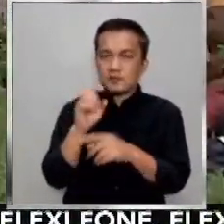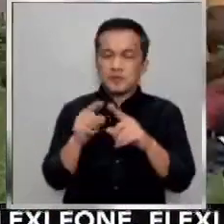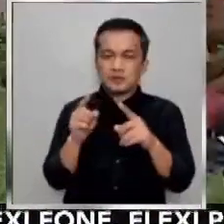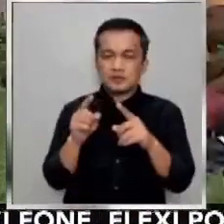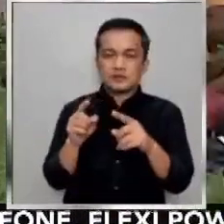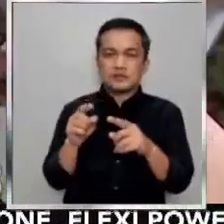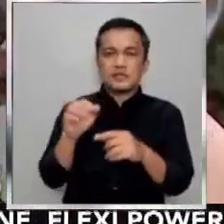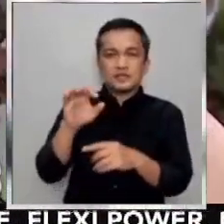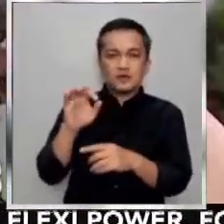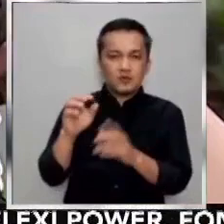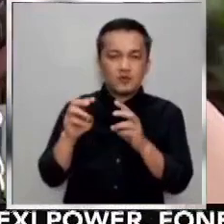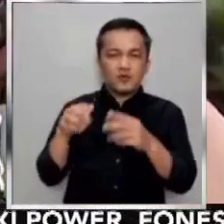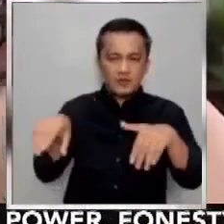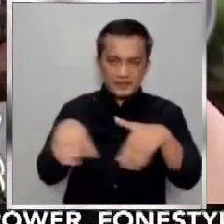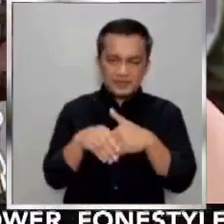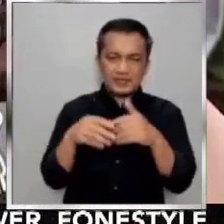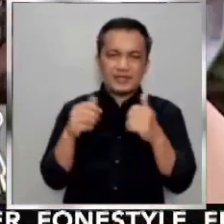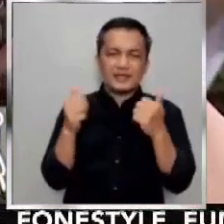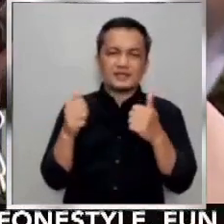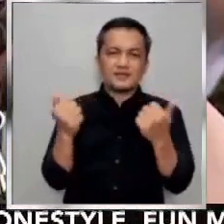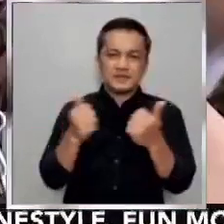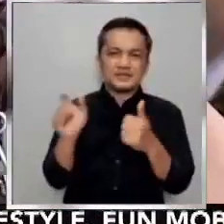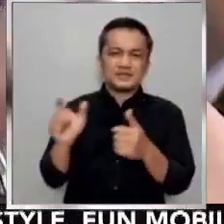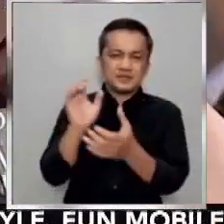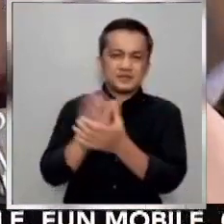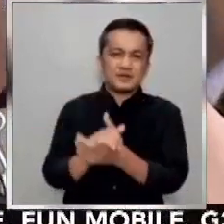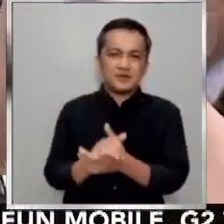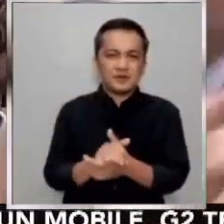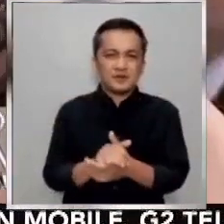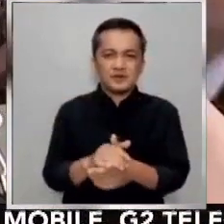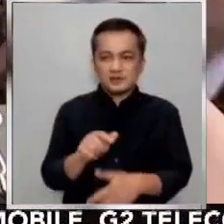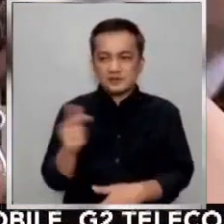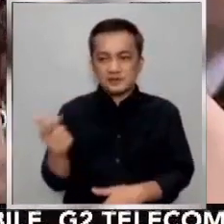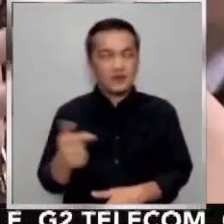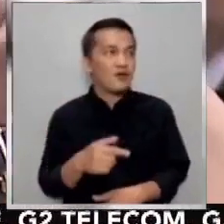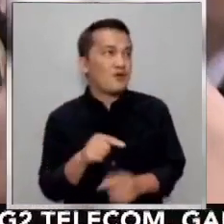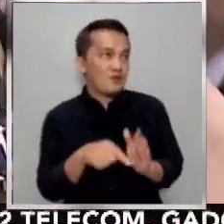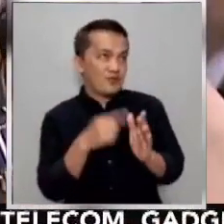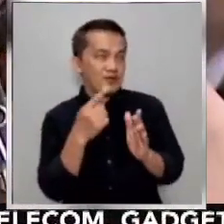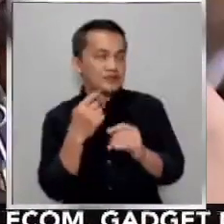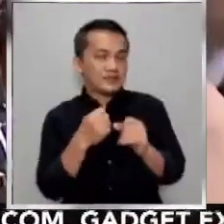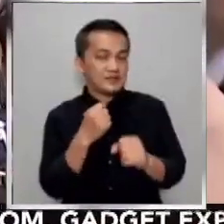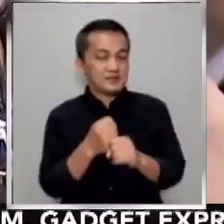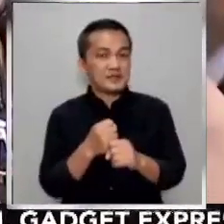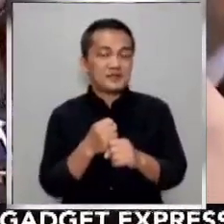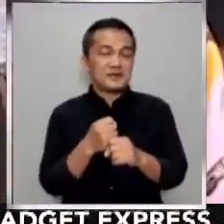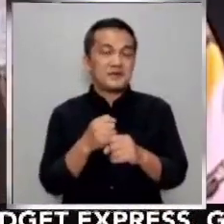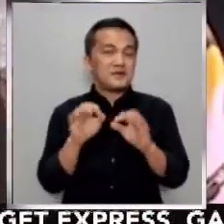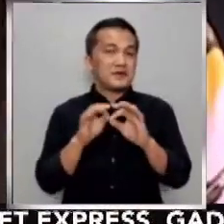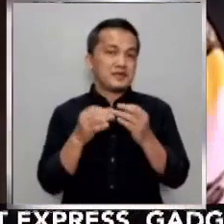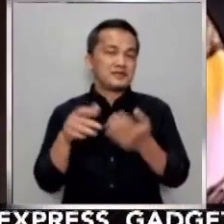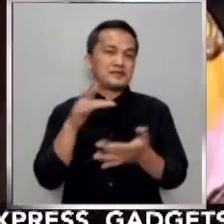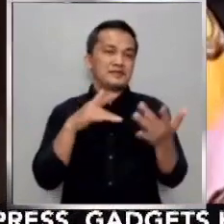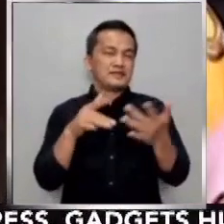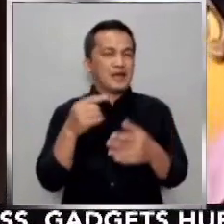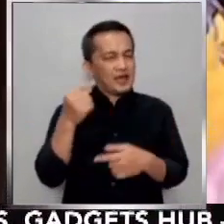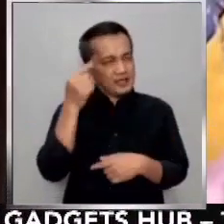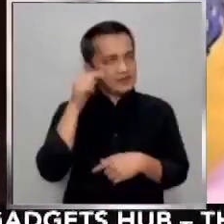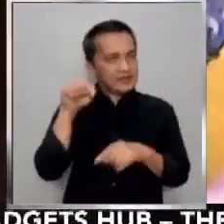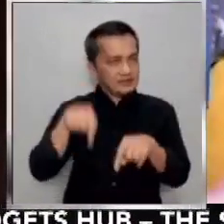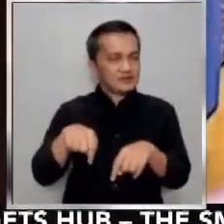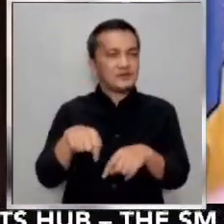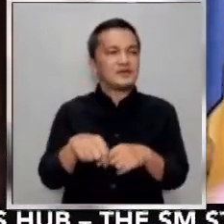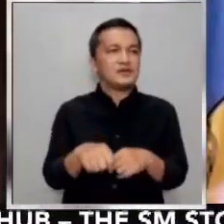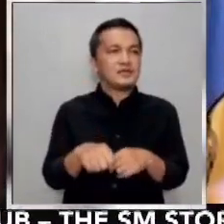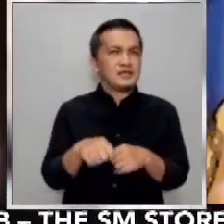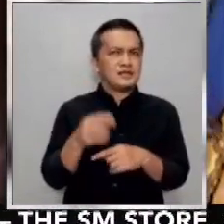nilang mag-asawa. Once a year lang kasi kami mamasyal ng buong pamilya, kaya dito namin naisipan. Last 2018